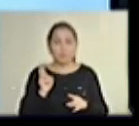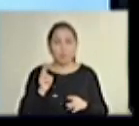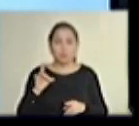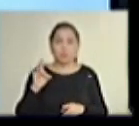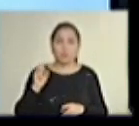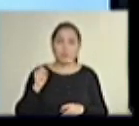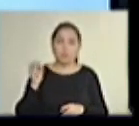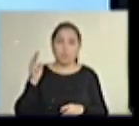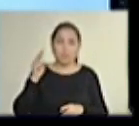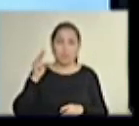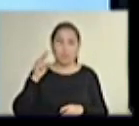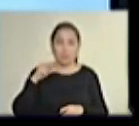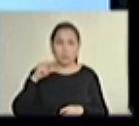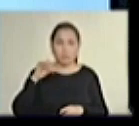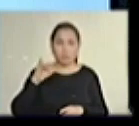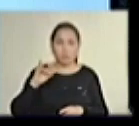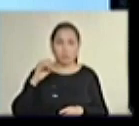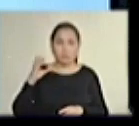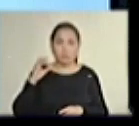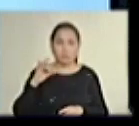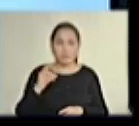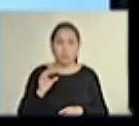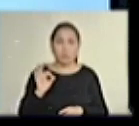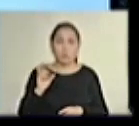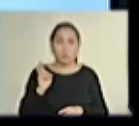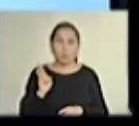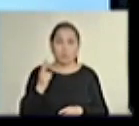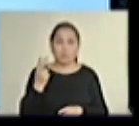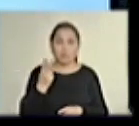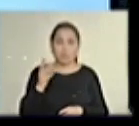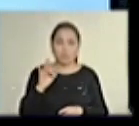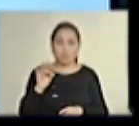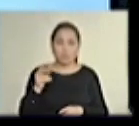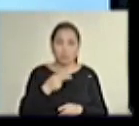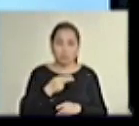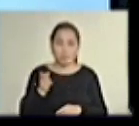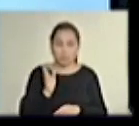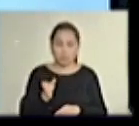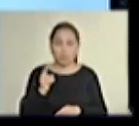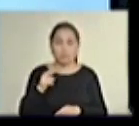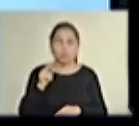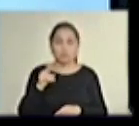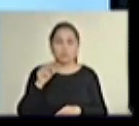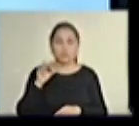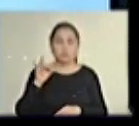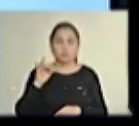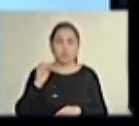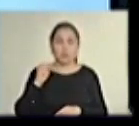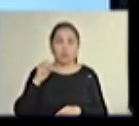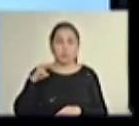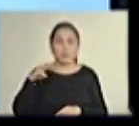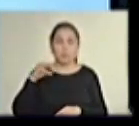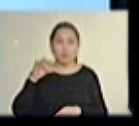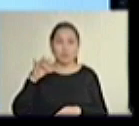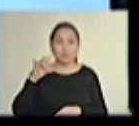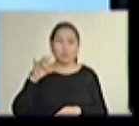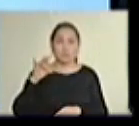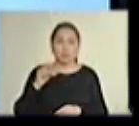radiusi bo'lsa, OB ikkita radiusga teng, ya'ni buni biz diametr deb ham ataymiz. Va